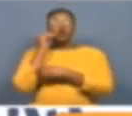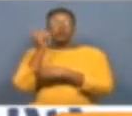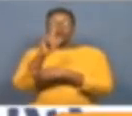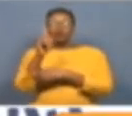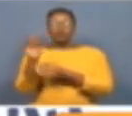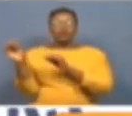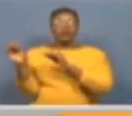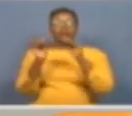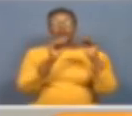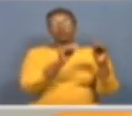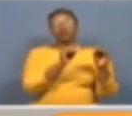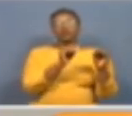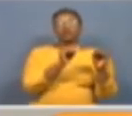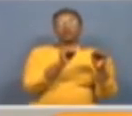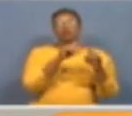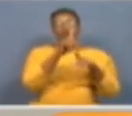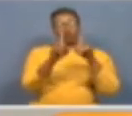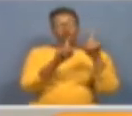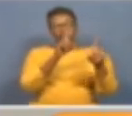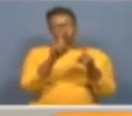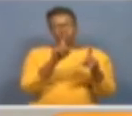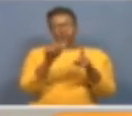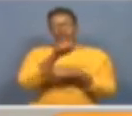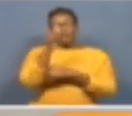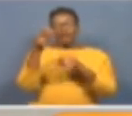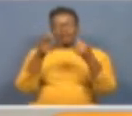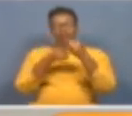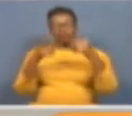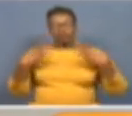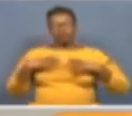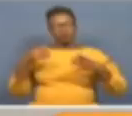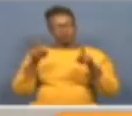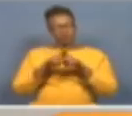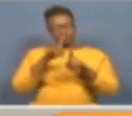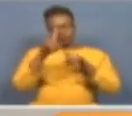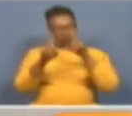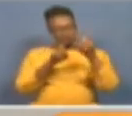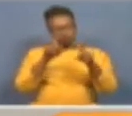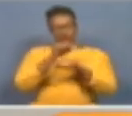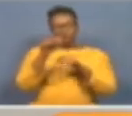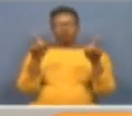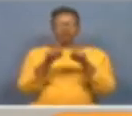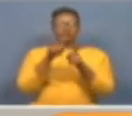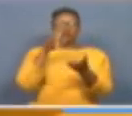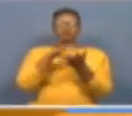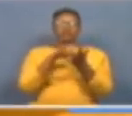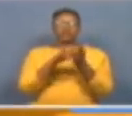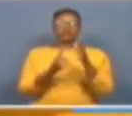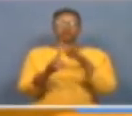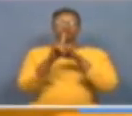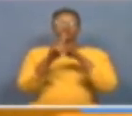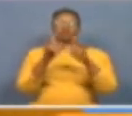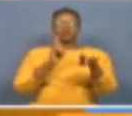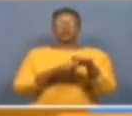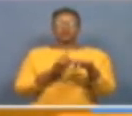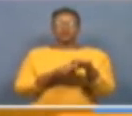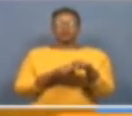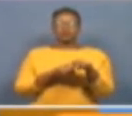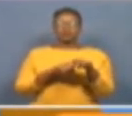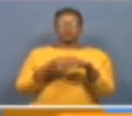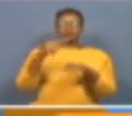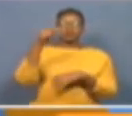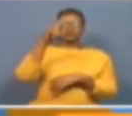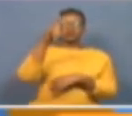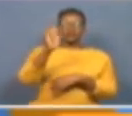idara ya jinai kuhojiwa. Aidha, watu wengine 7 walihojiwa kuhusiana na tukio hilo lililotokea wakati Idriss alipokuwa akitoka msikitini eneo